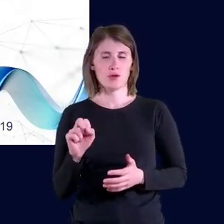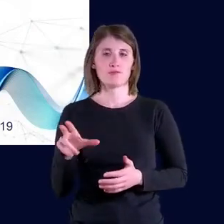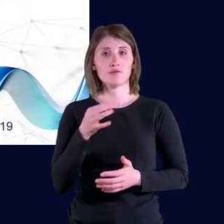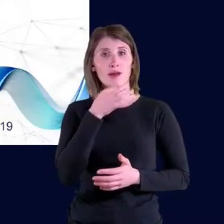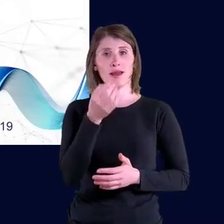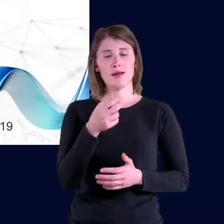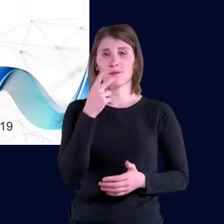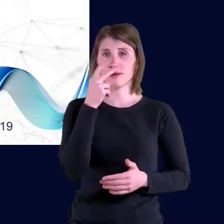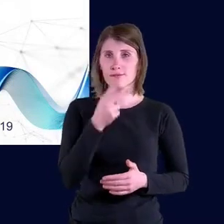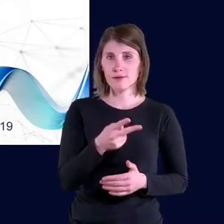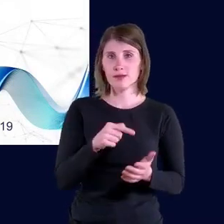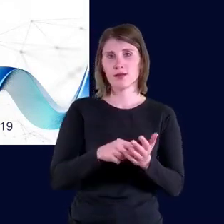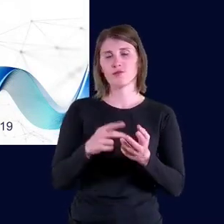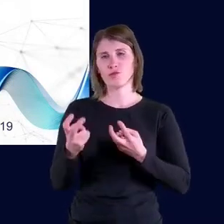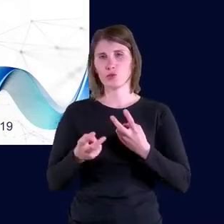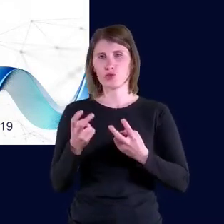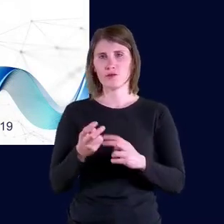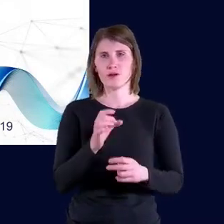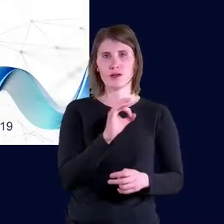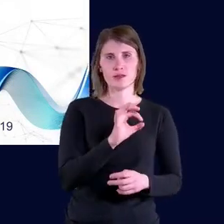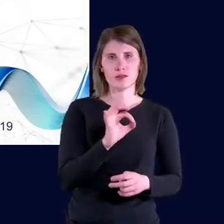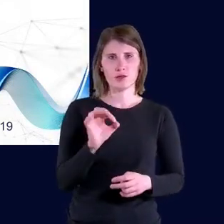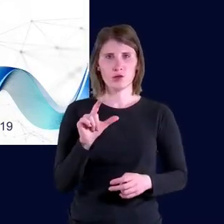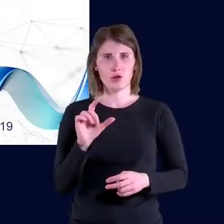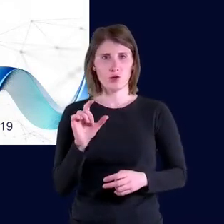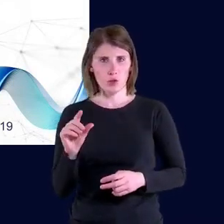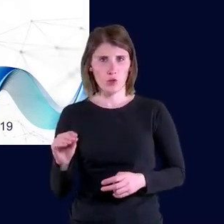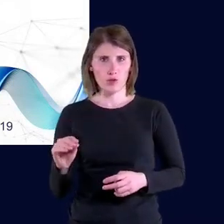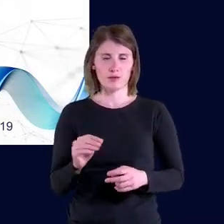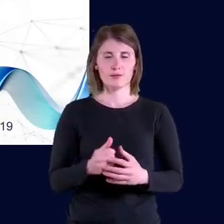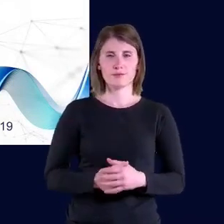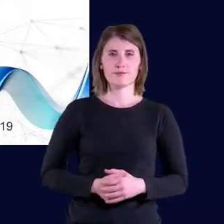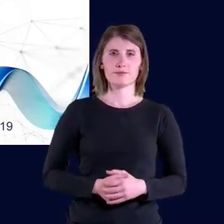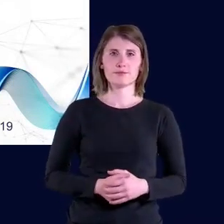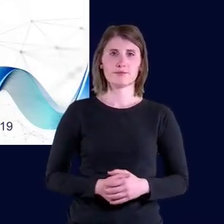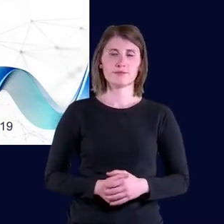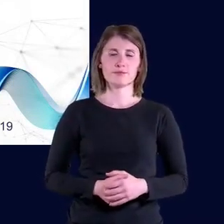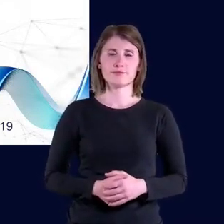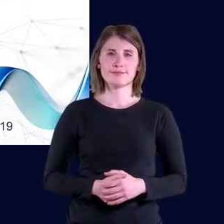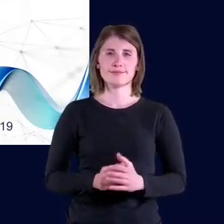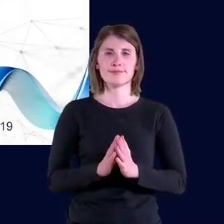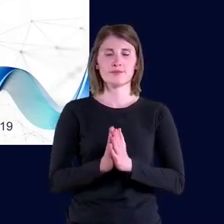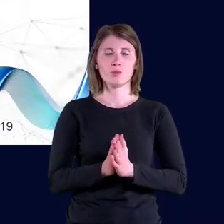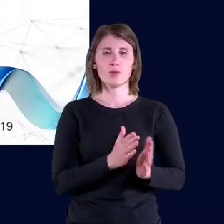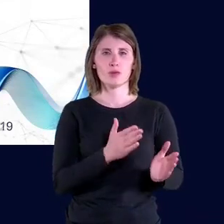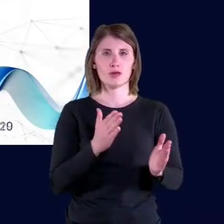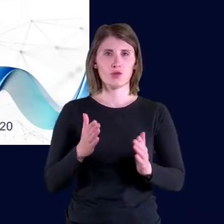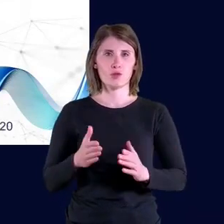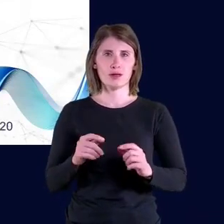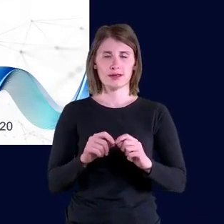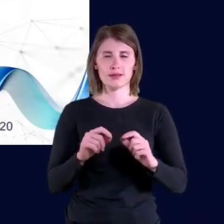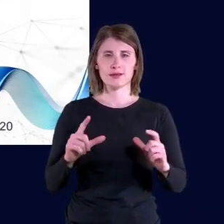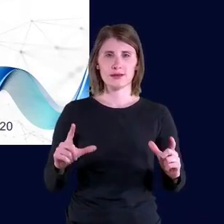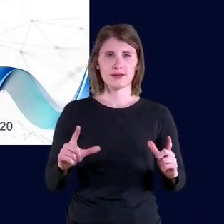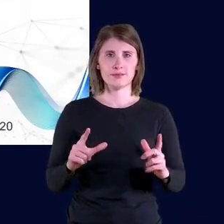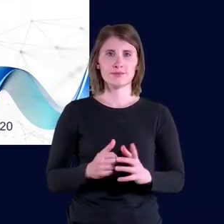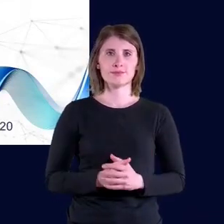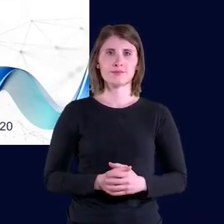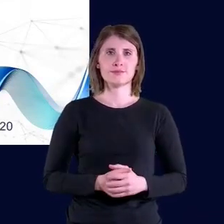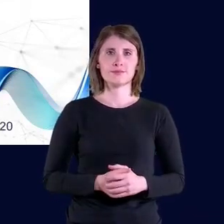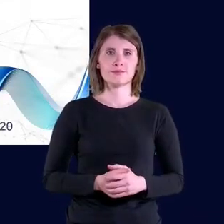w wyszukiwarce Google jaki Google skora Poproszę kolejny slajd